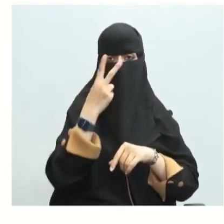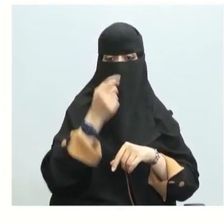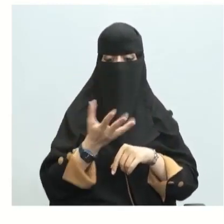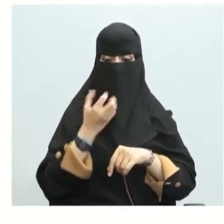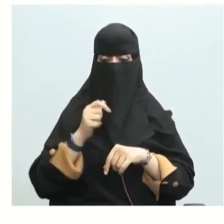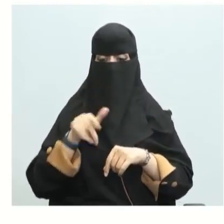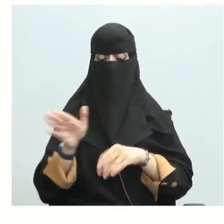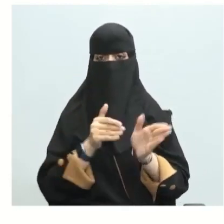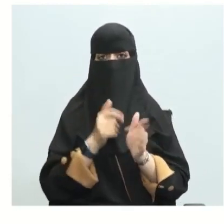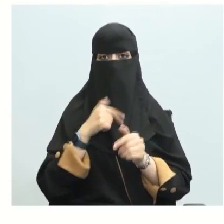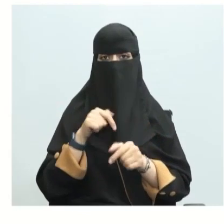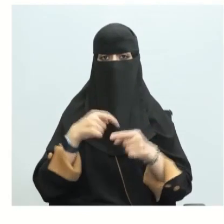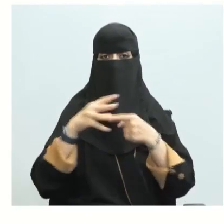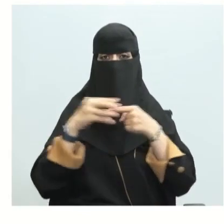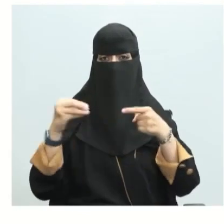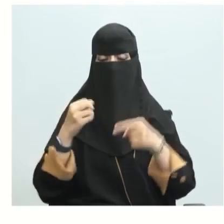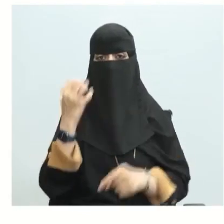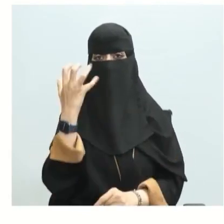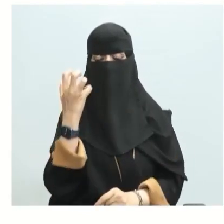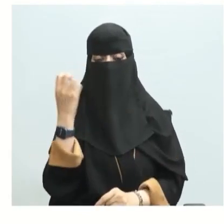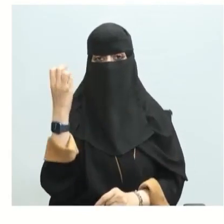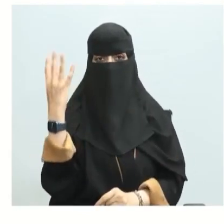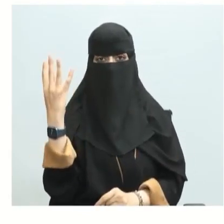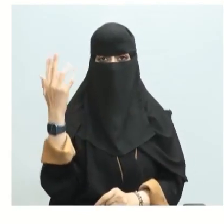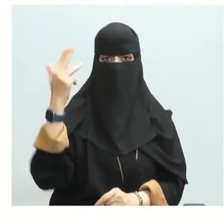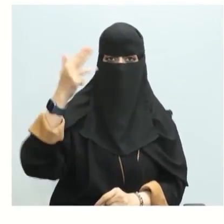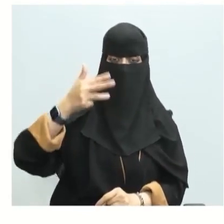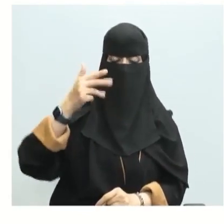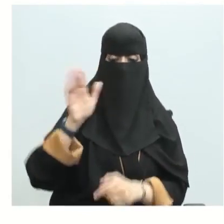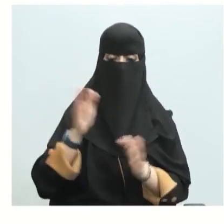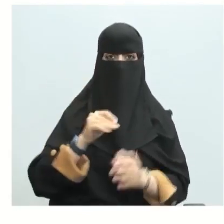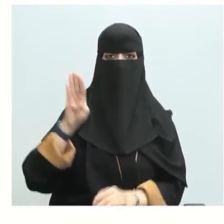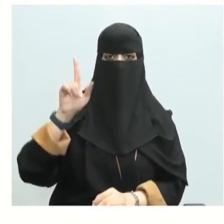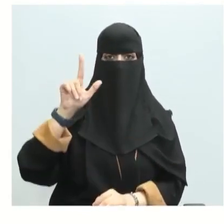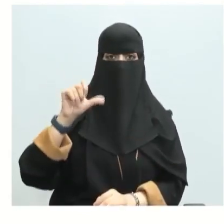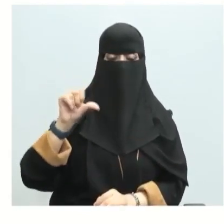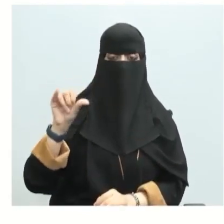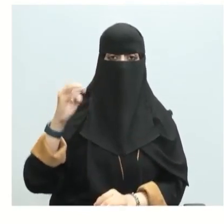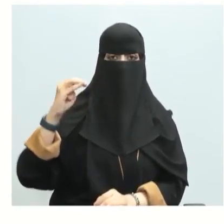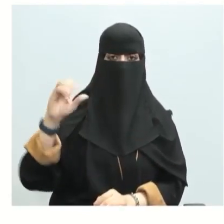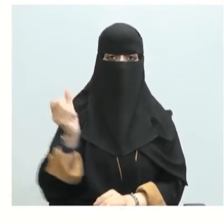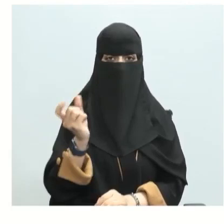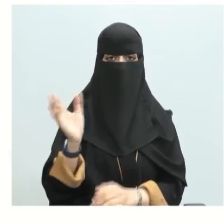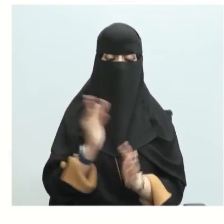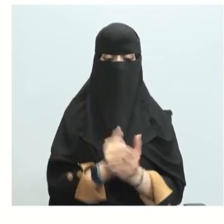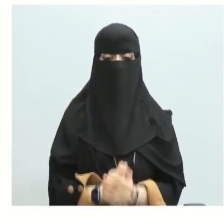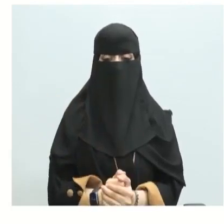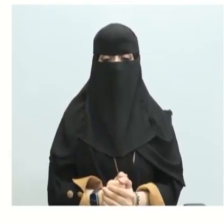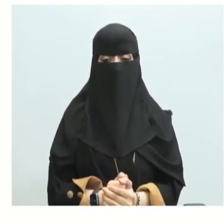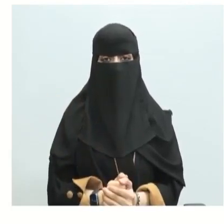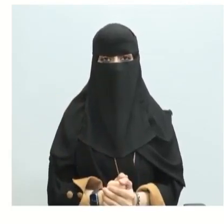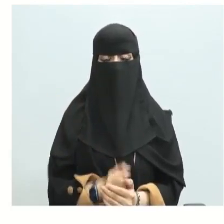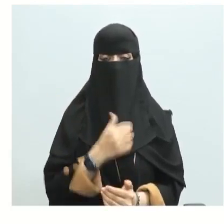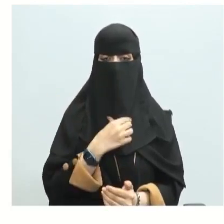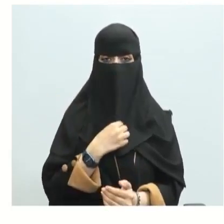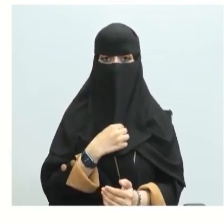سيعطيني الناتج سالب 594 كيلو جول ايضا